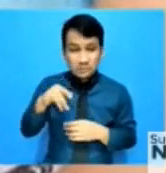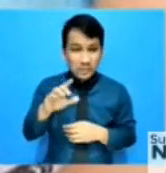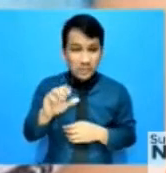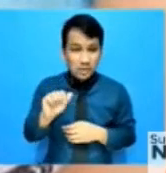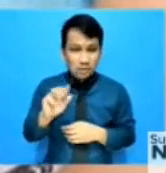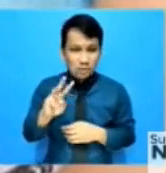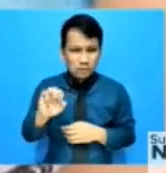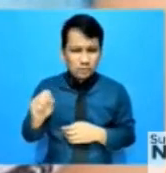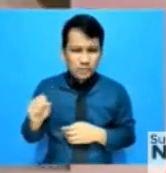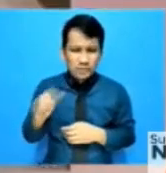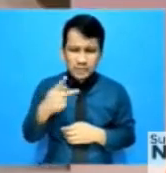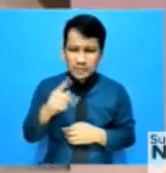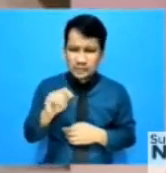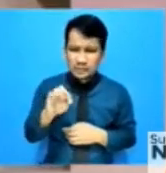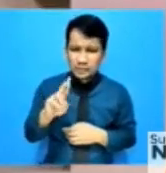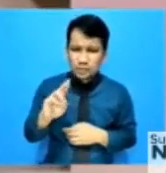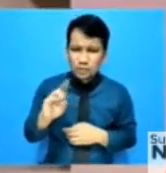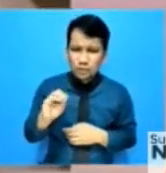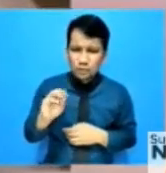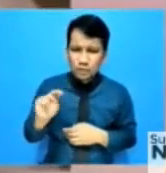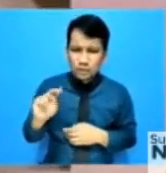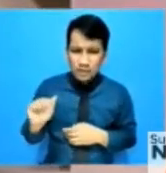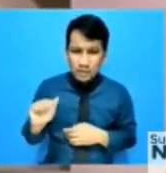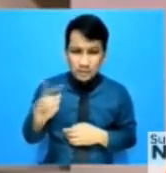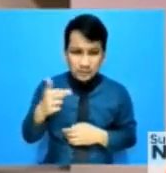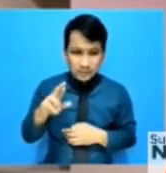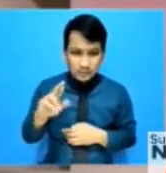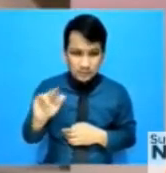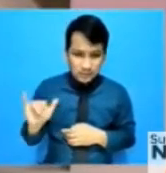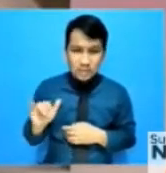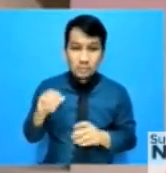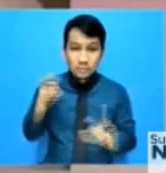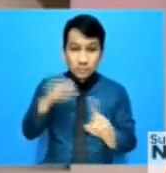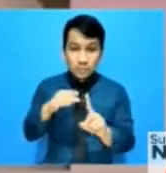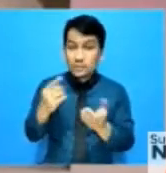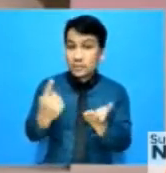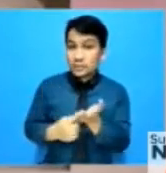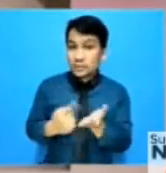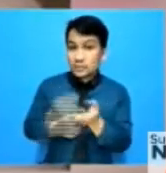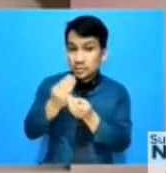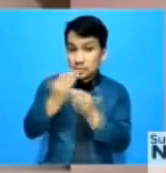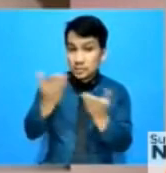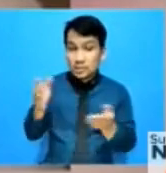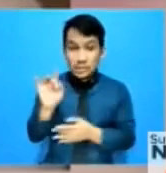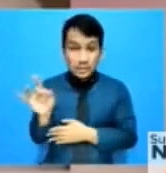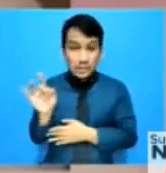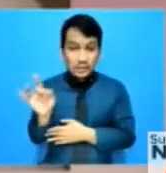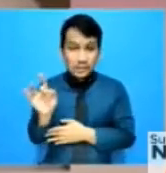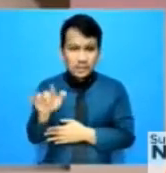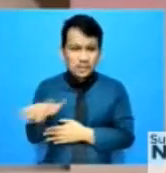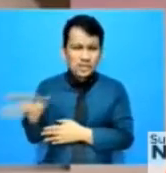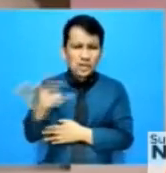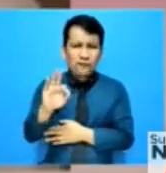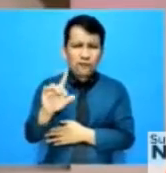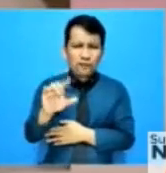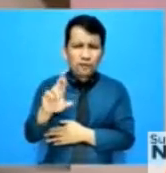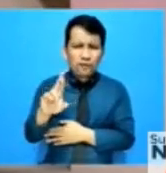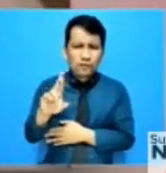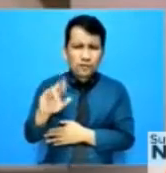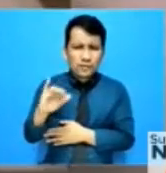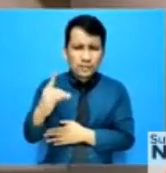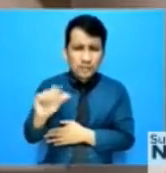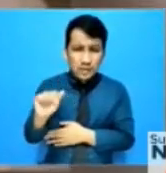at Catriona Gray. Magbibigay ang Pinay Beauty expert na exclusive talk sa harap ng 80 candidates sa Florida sa May